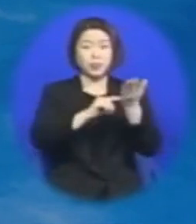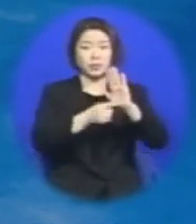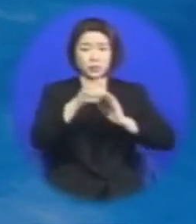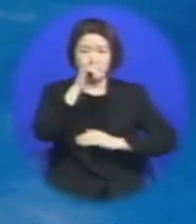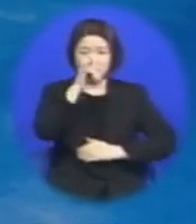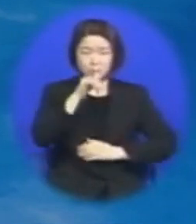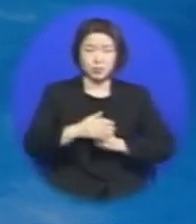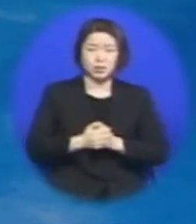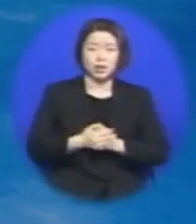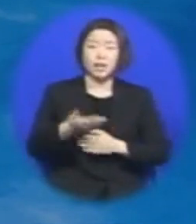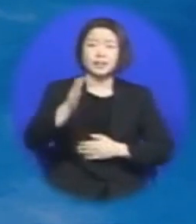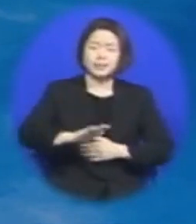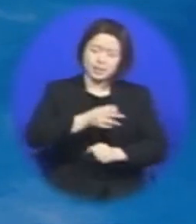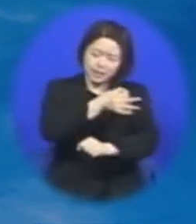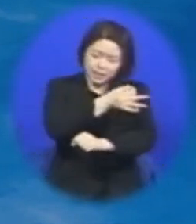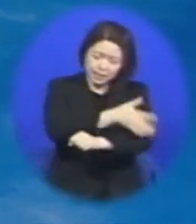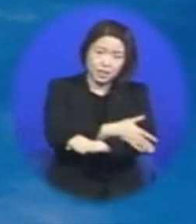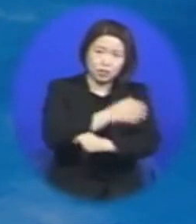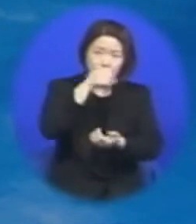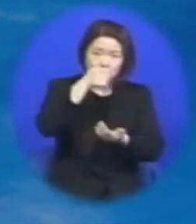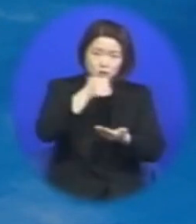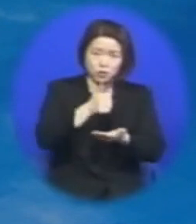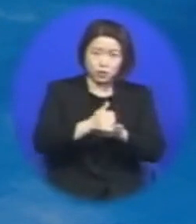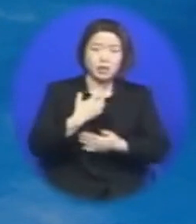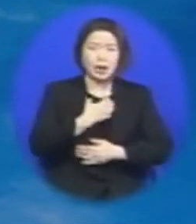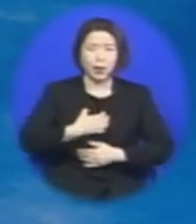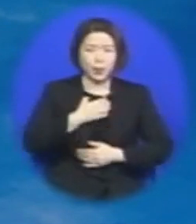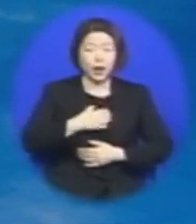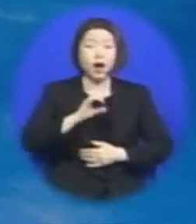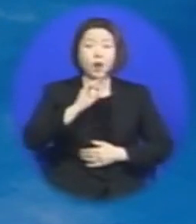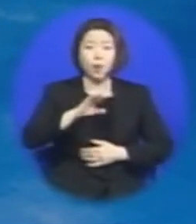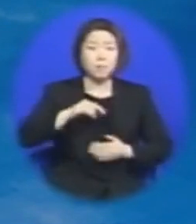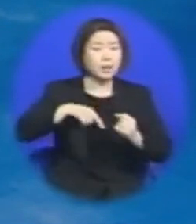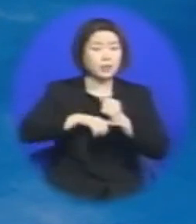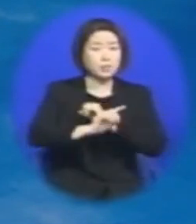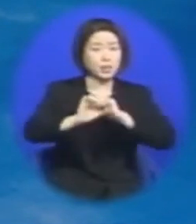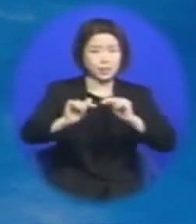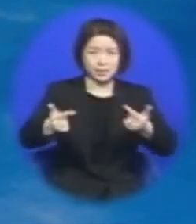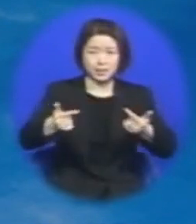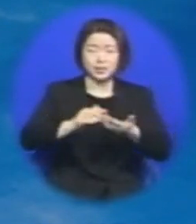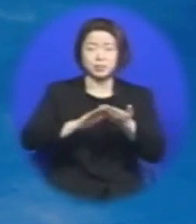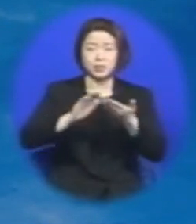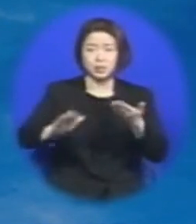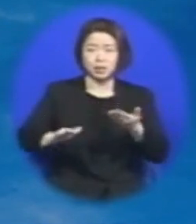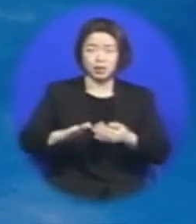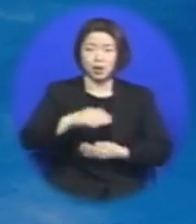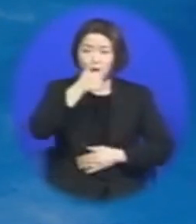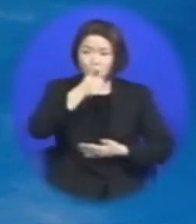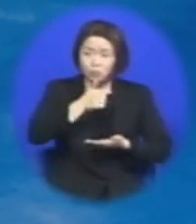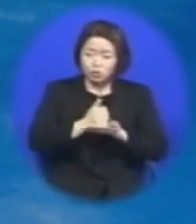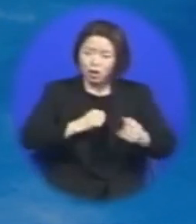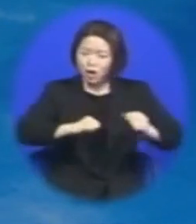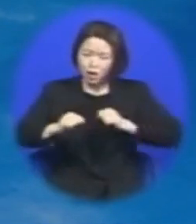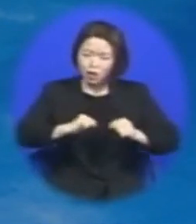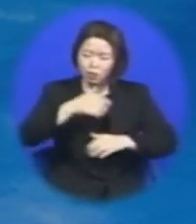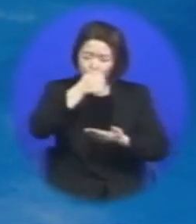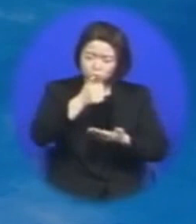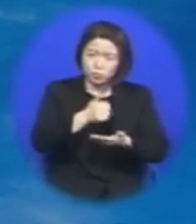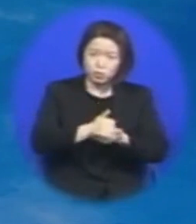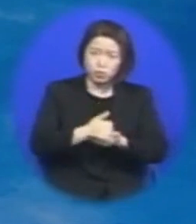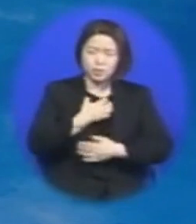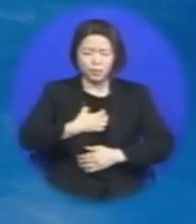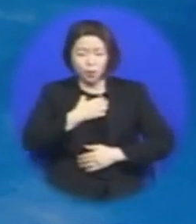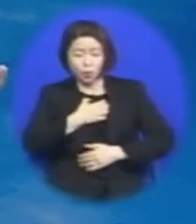그러나 단순히 죄를 괴로워하는 것만 의미하는 거 아닙니다 아 죄를 짓고 죄를 괴로워한 것으로